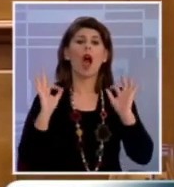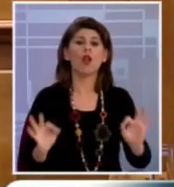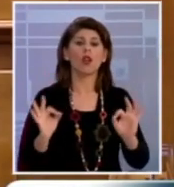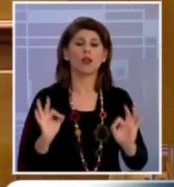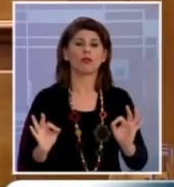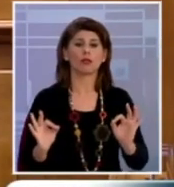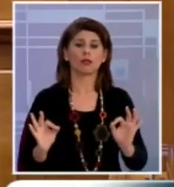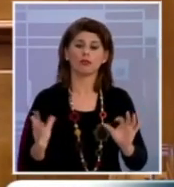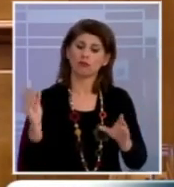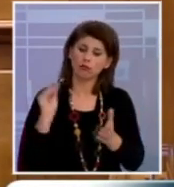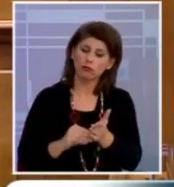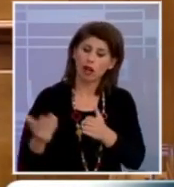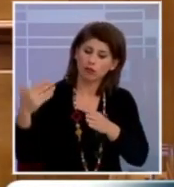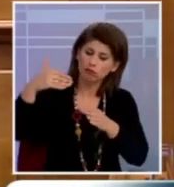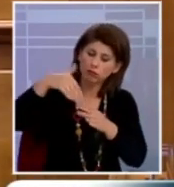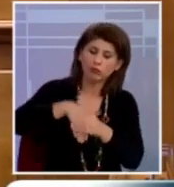στην Ευρωπαϊκή Ένωση.